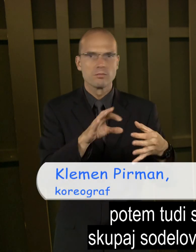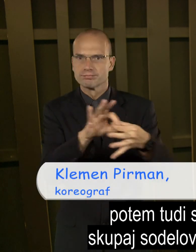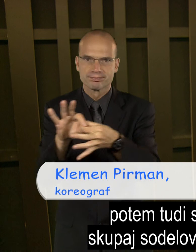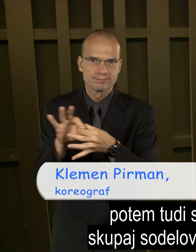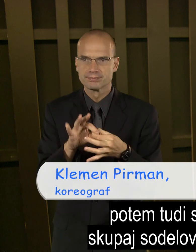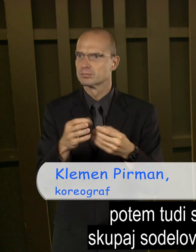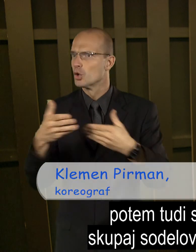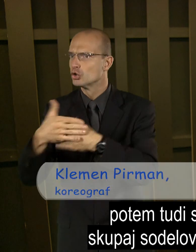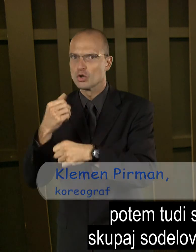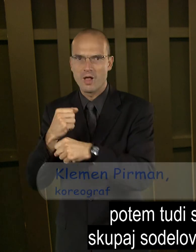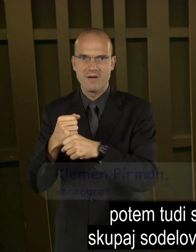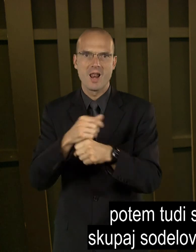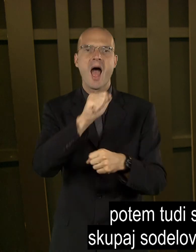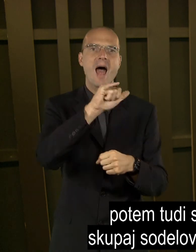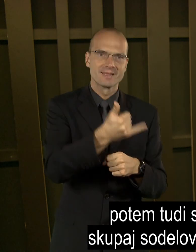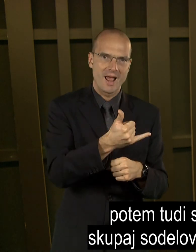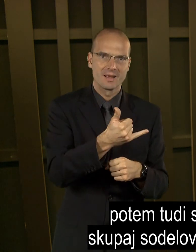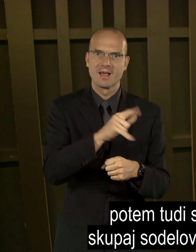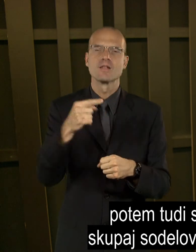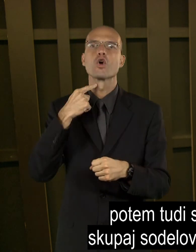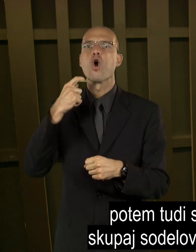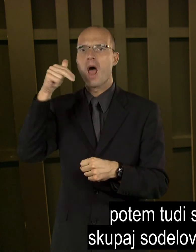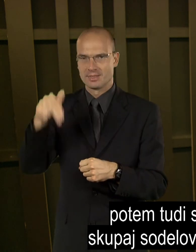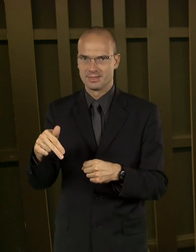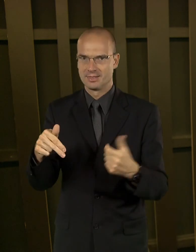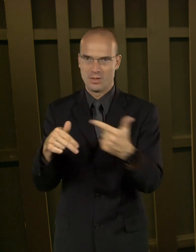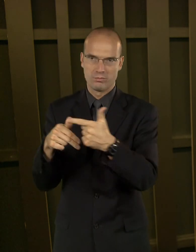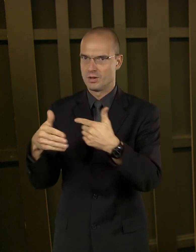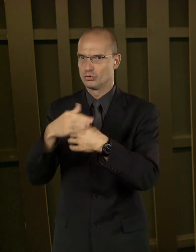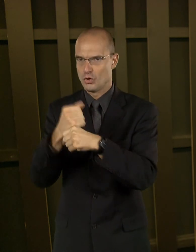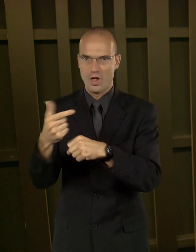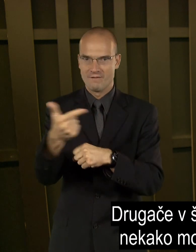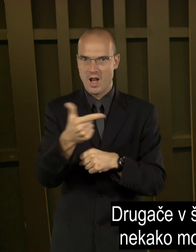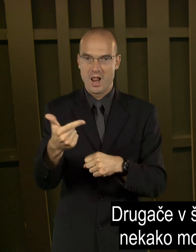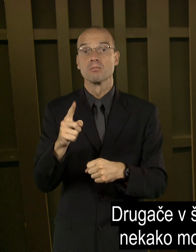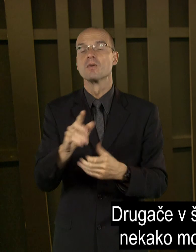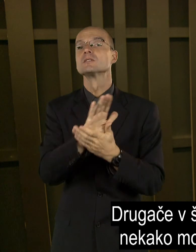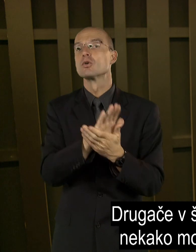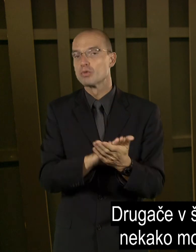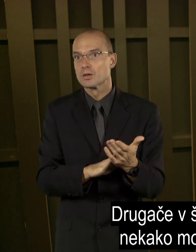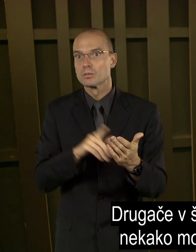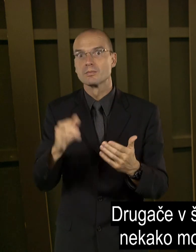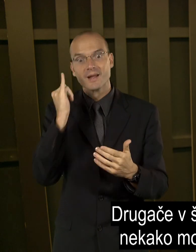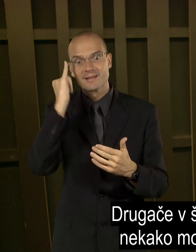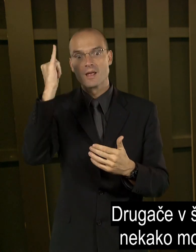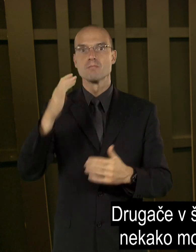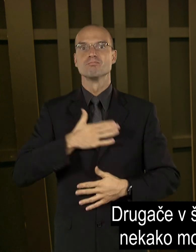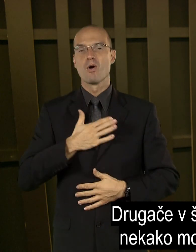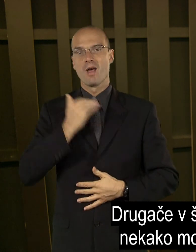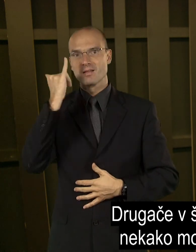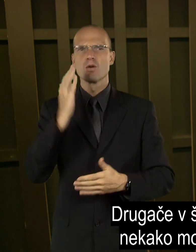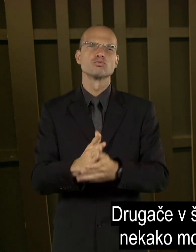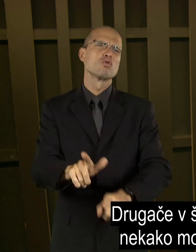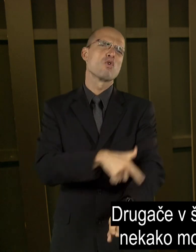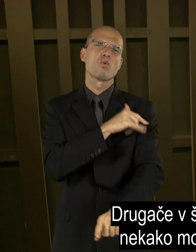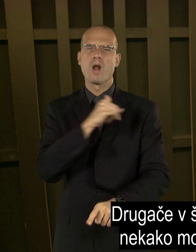koreografije. Smo jih skupaj pač sodelovali z Andrejem in z Goranom. Drugače pa v štartu je pa tudi nekako ideja bila